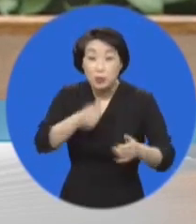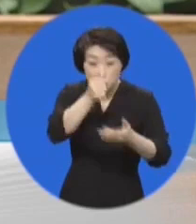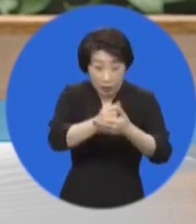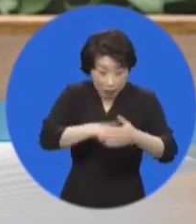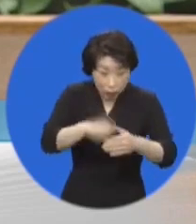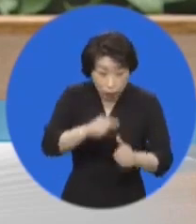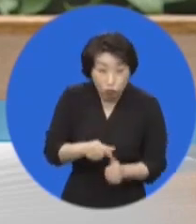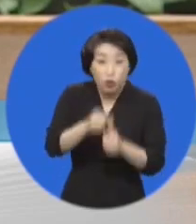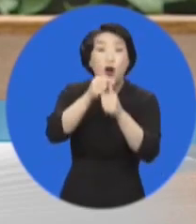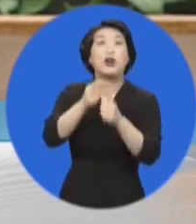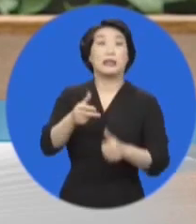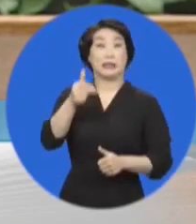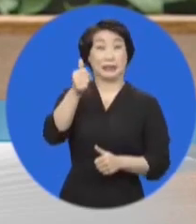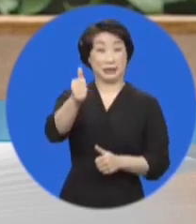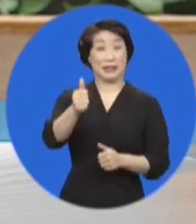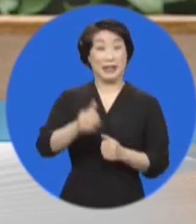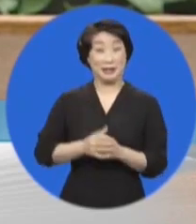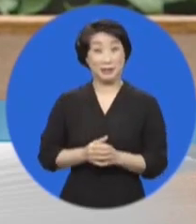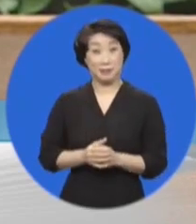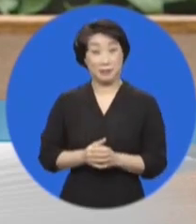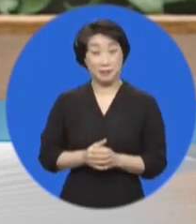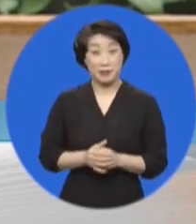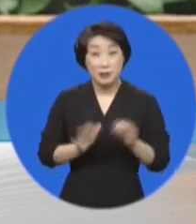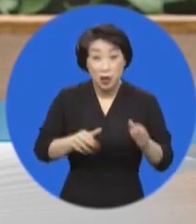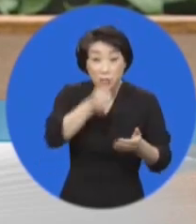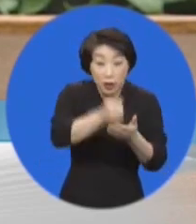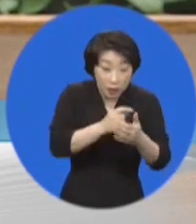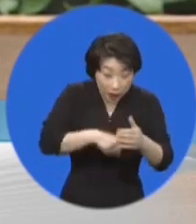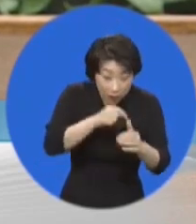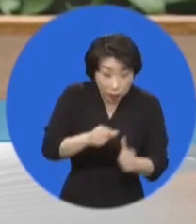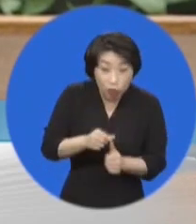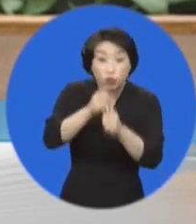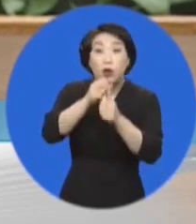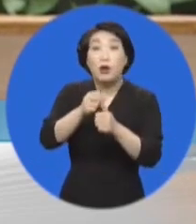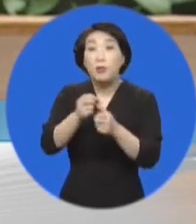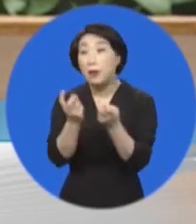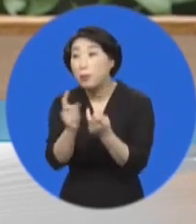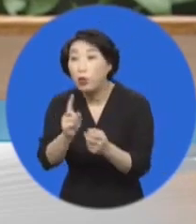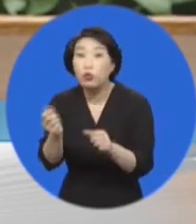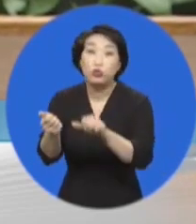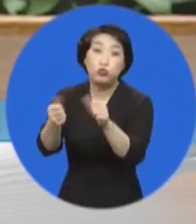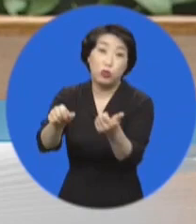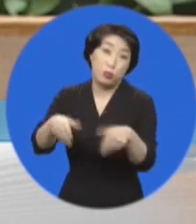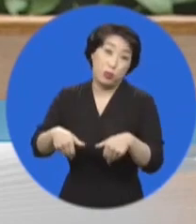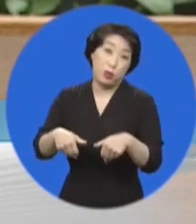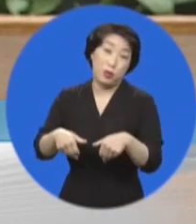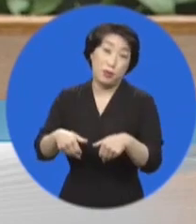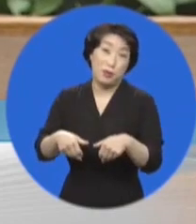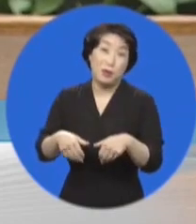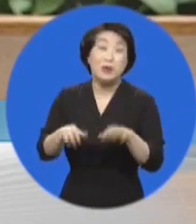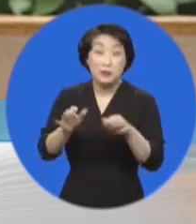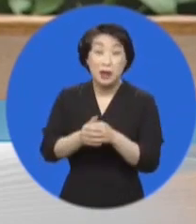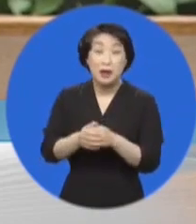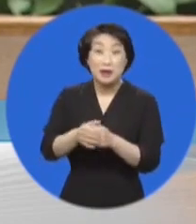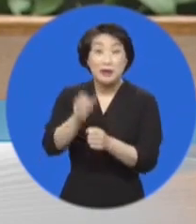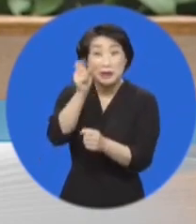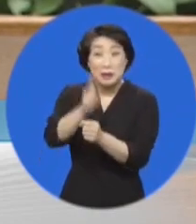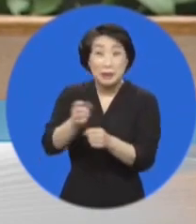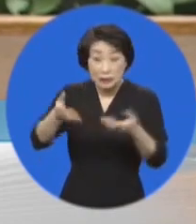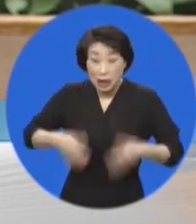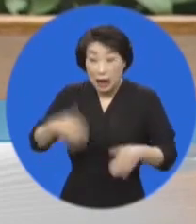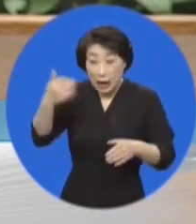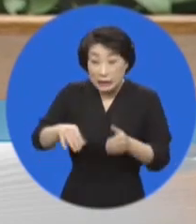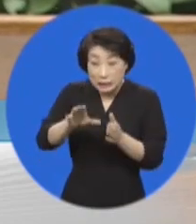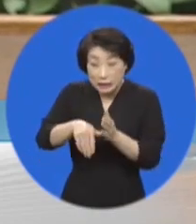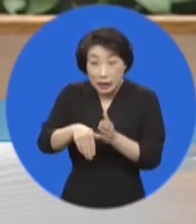자이심이니라. 그럼 죄에서 구원하려면 죽어야 되는데 이미 태어나기 전부터